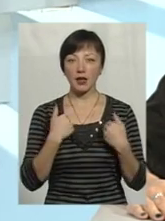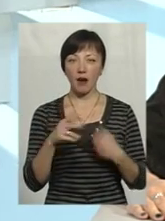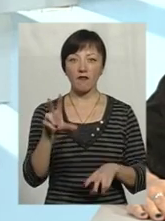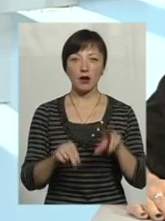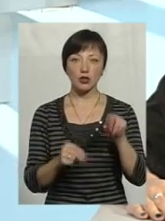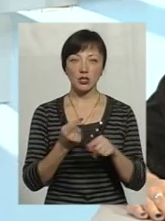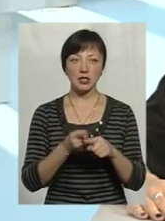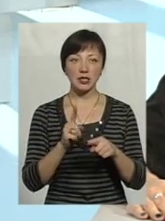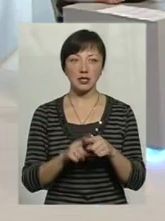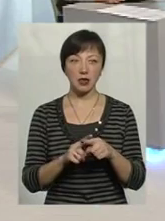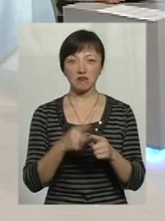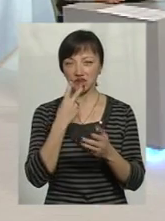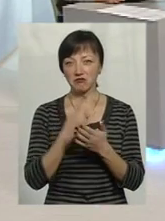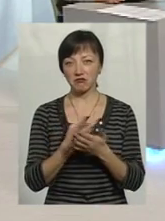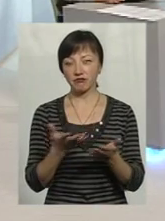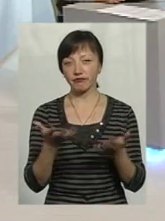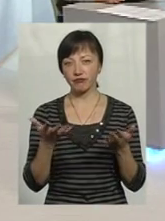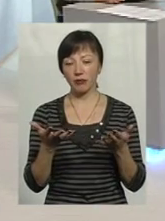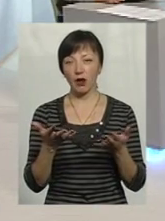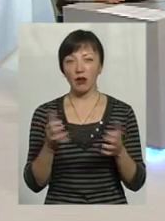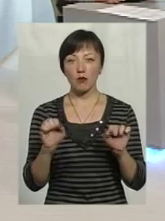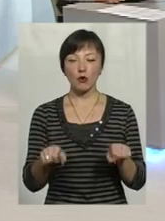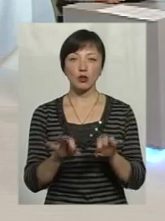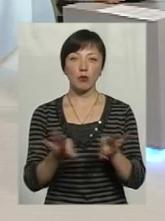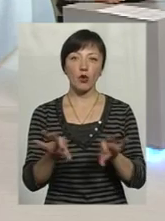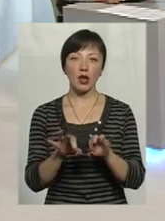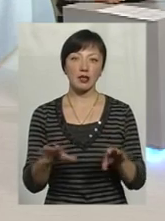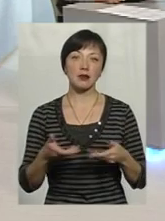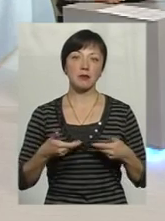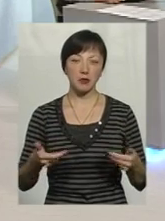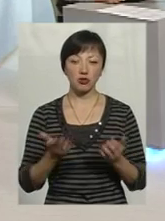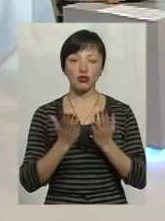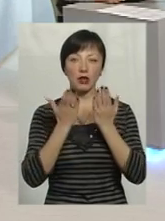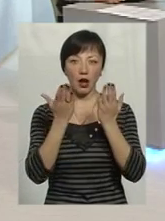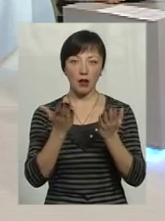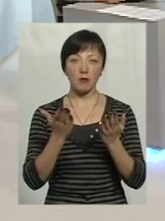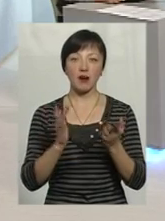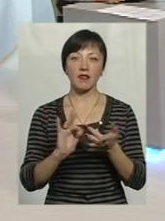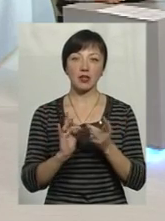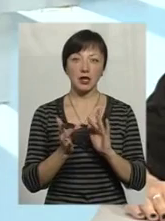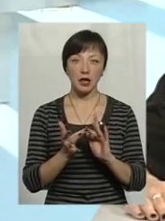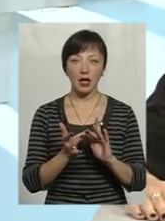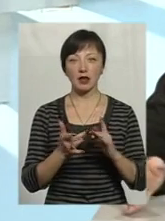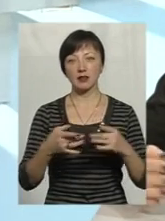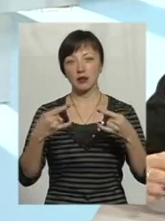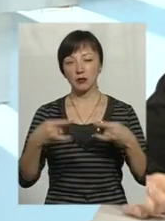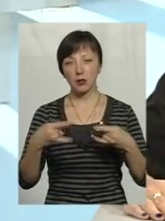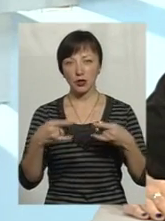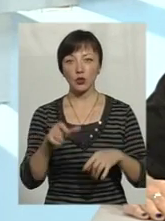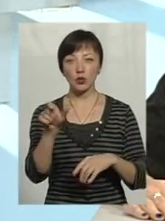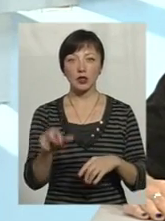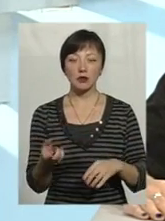це кричащий показник, хоча можна пояснювати, і ми, в принципі, це читаємо в мережі, в ЗМІ, що людина прийшла